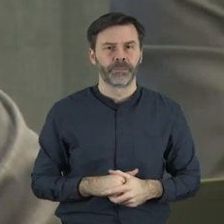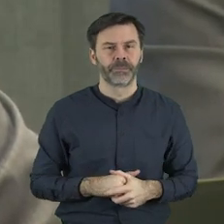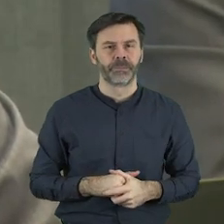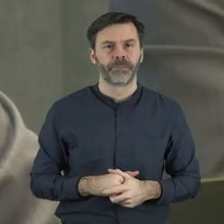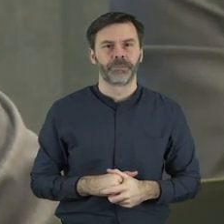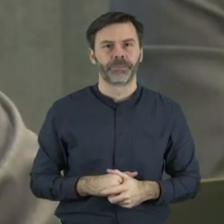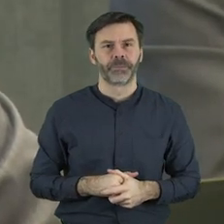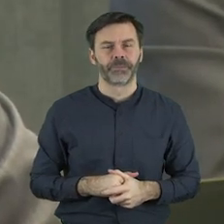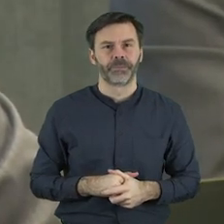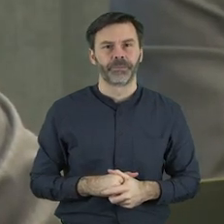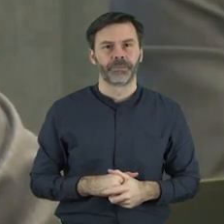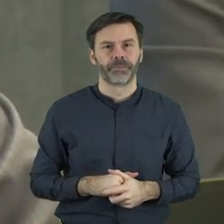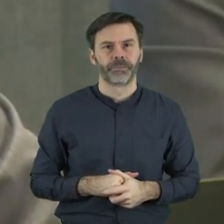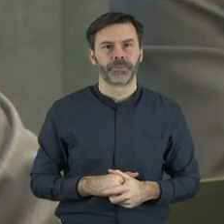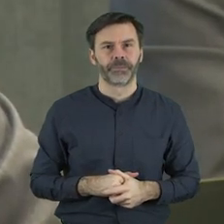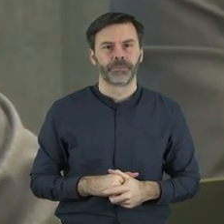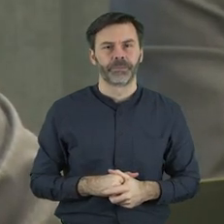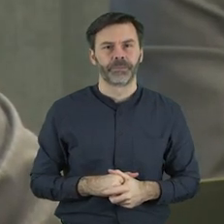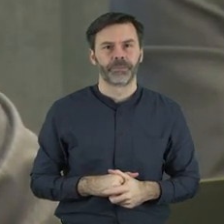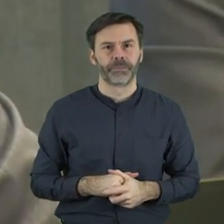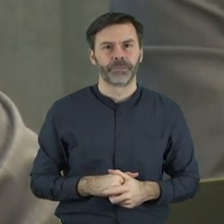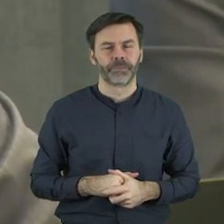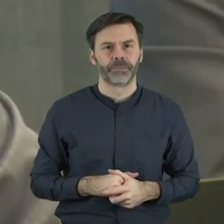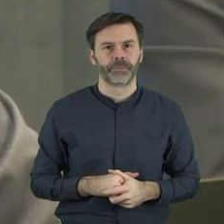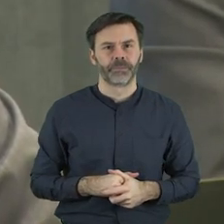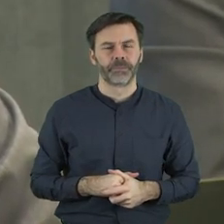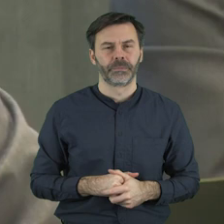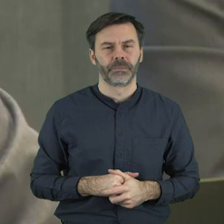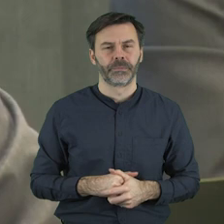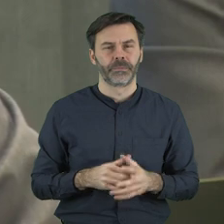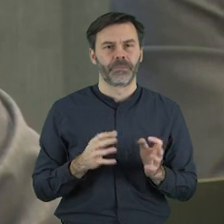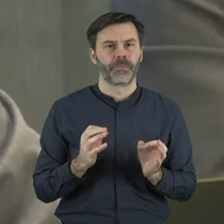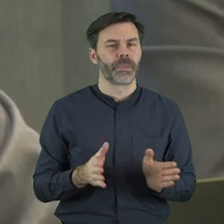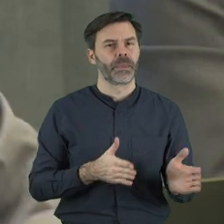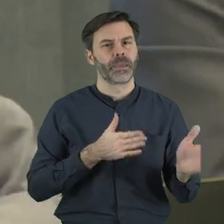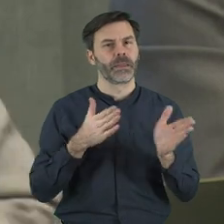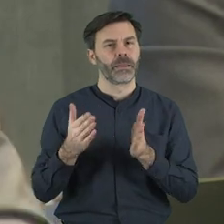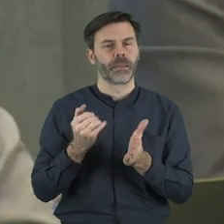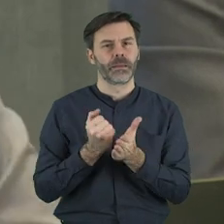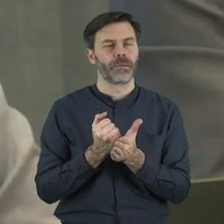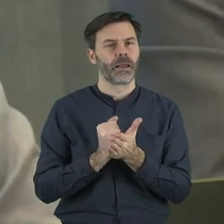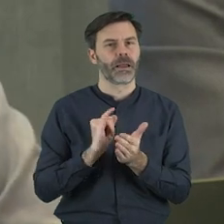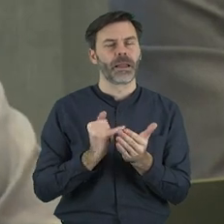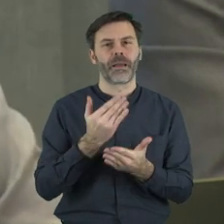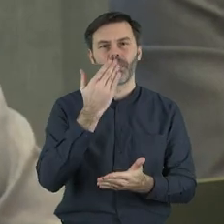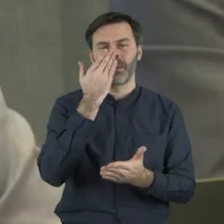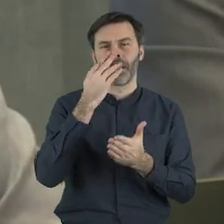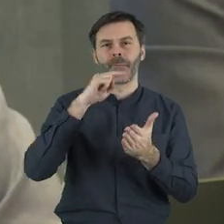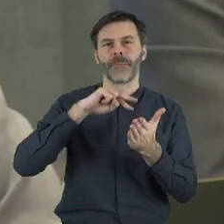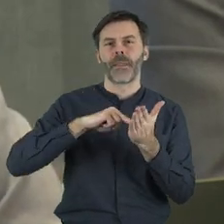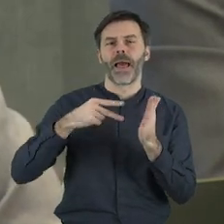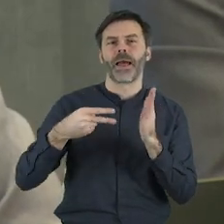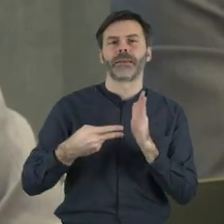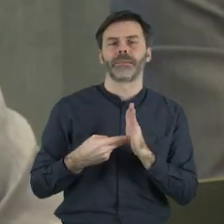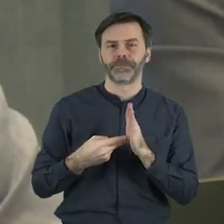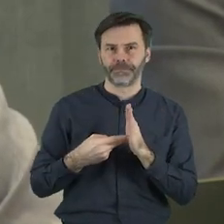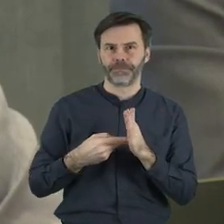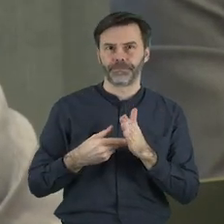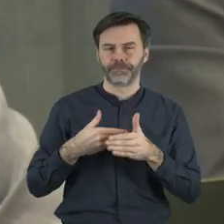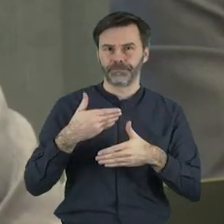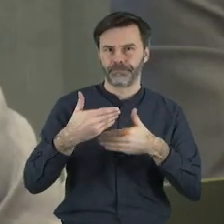I teraz kwestia tego, jakie są plany. Kilka słów. Rzeczywiście szpital ma plan, żeby we własnym